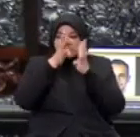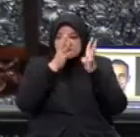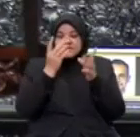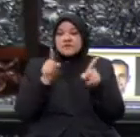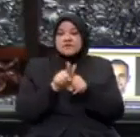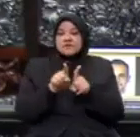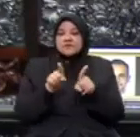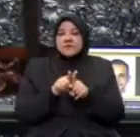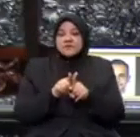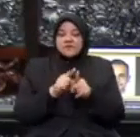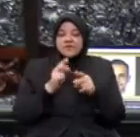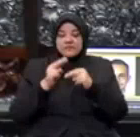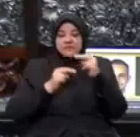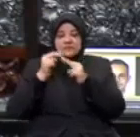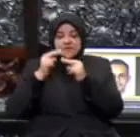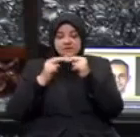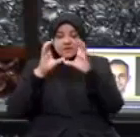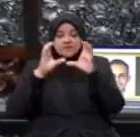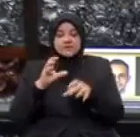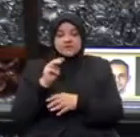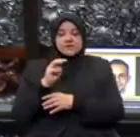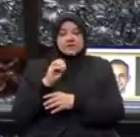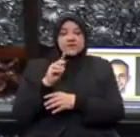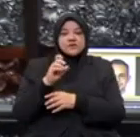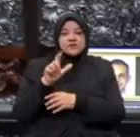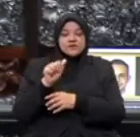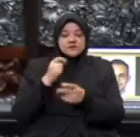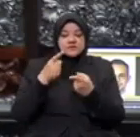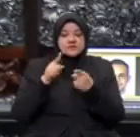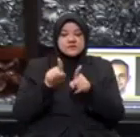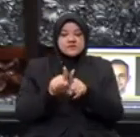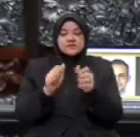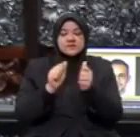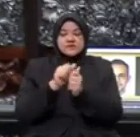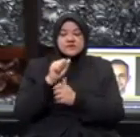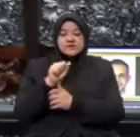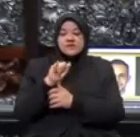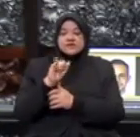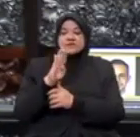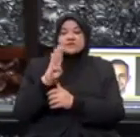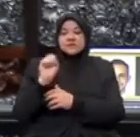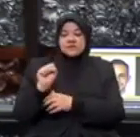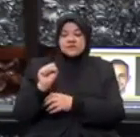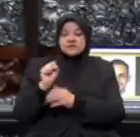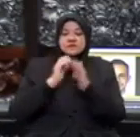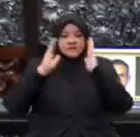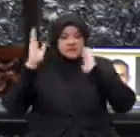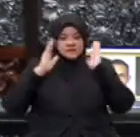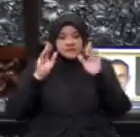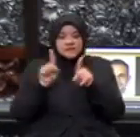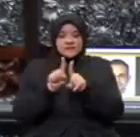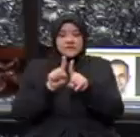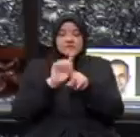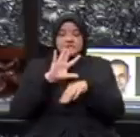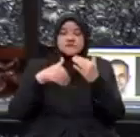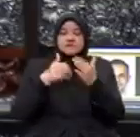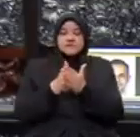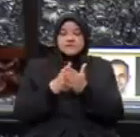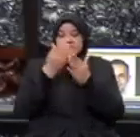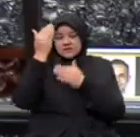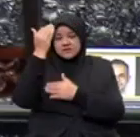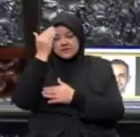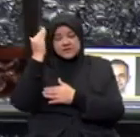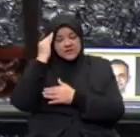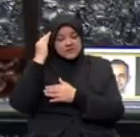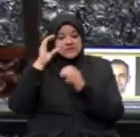sama. Pembinaan secara modular adalah sesuai dengan IBS di Malaysia. Seperti semua